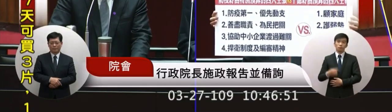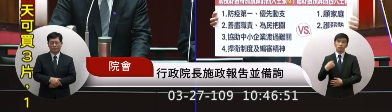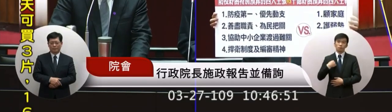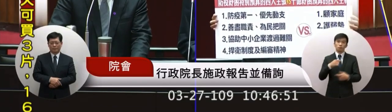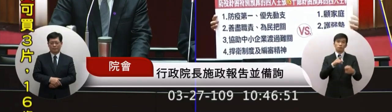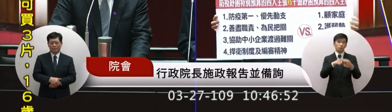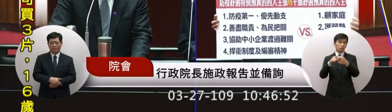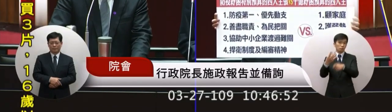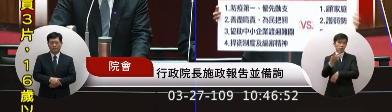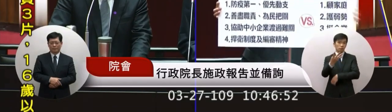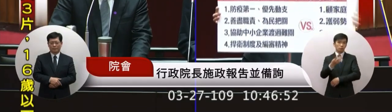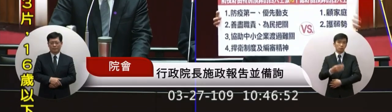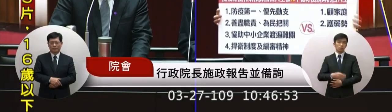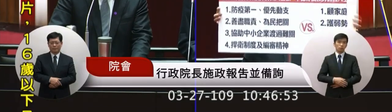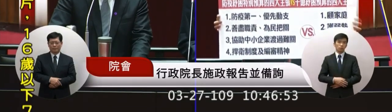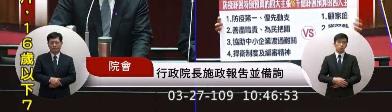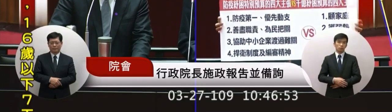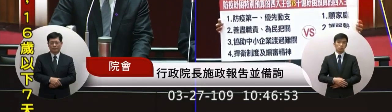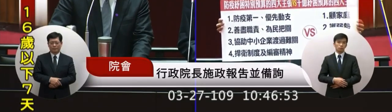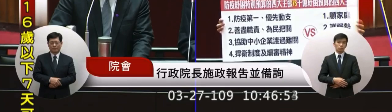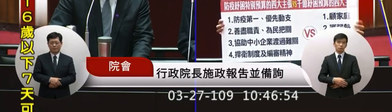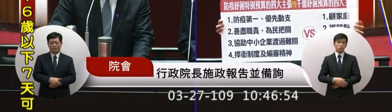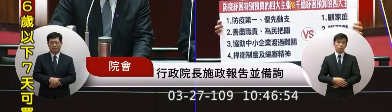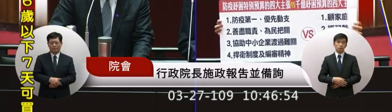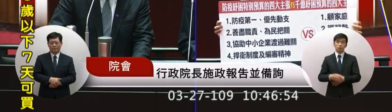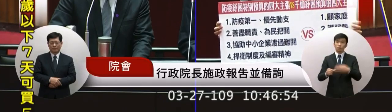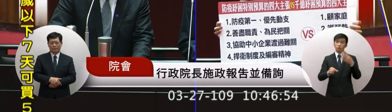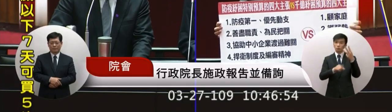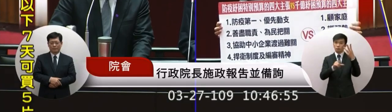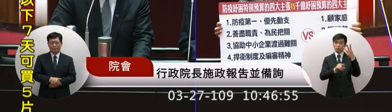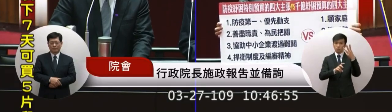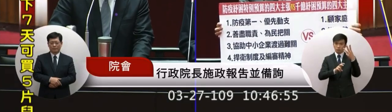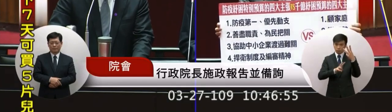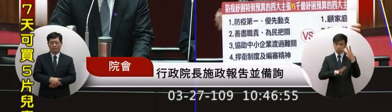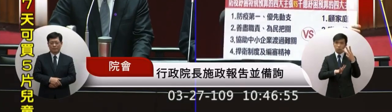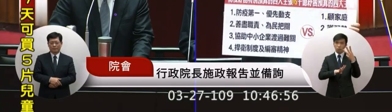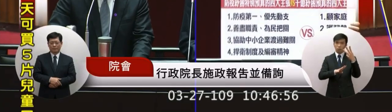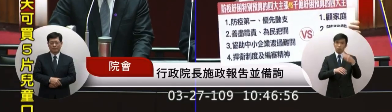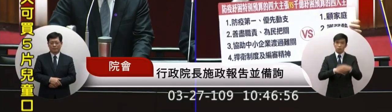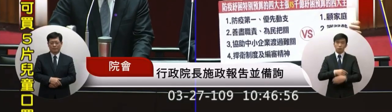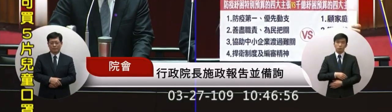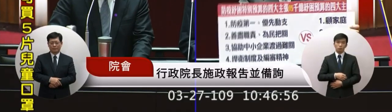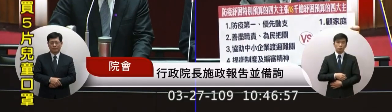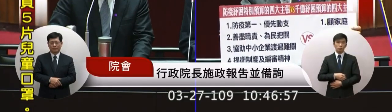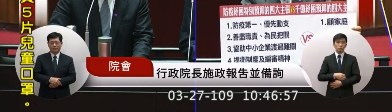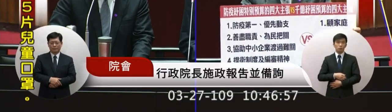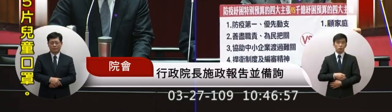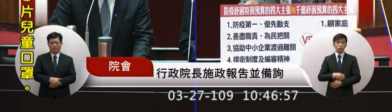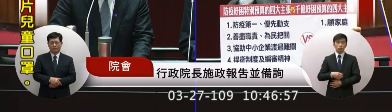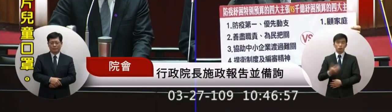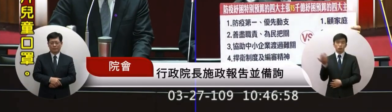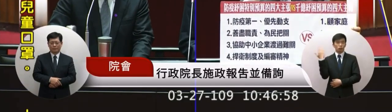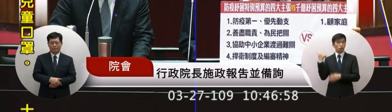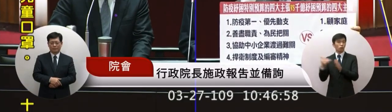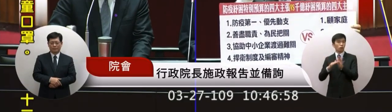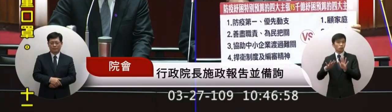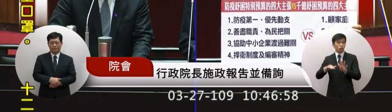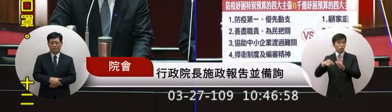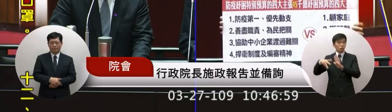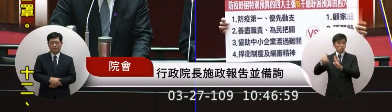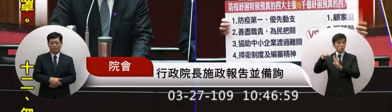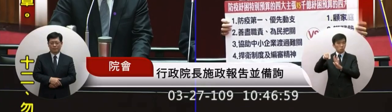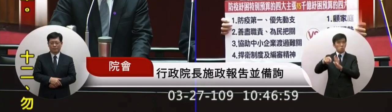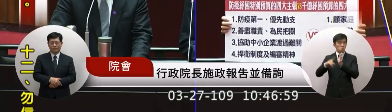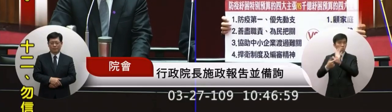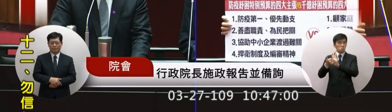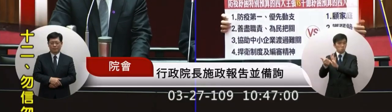张。到3月24日，伊讲啊，你的效率袂歹，差不多一个